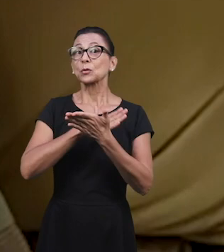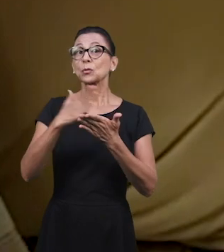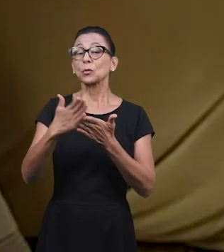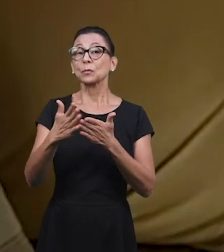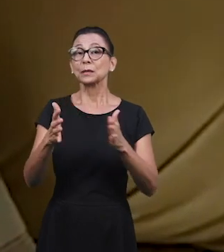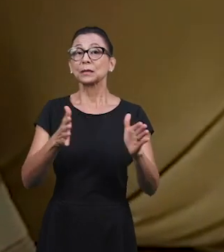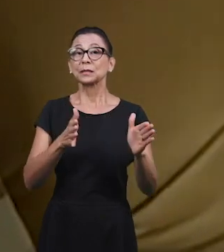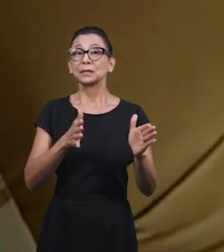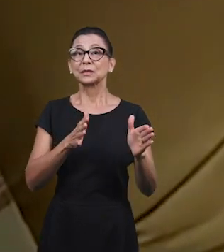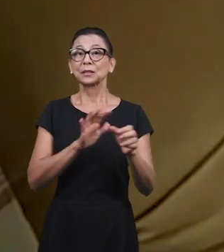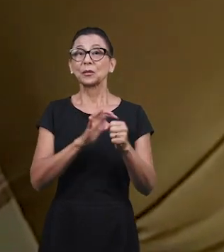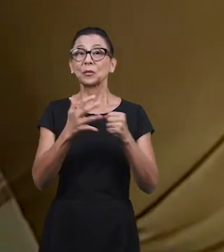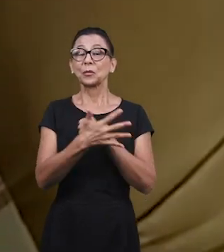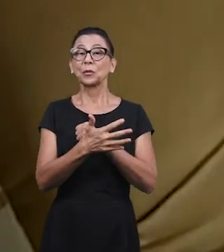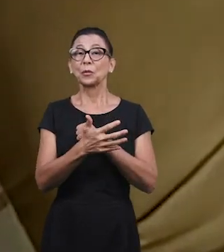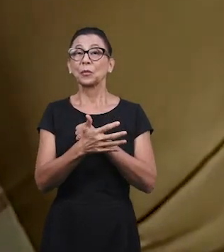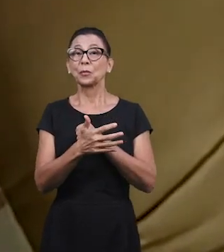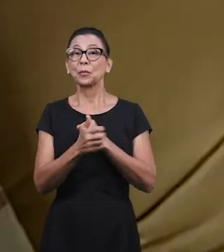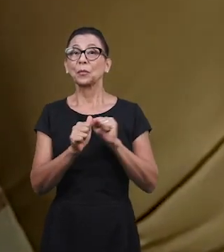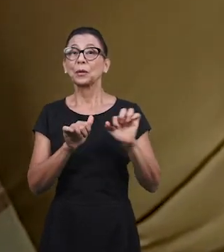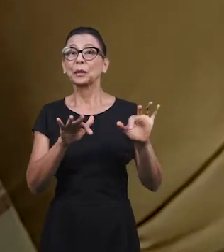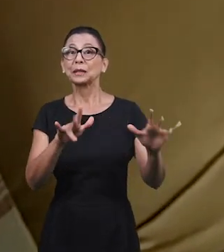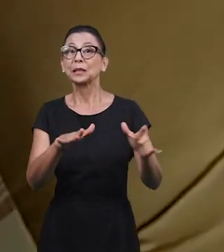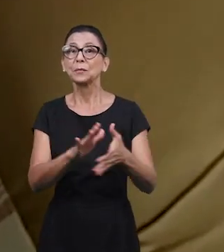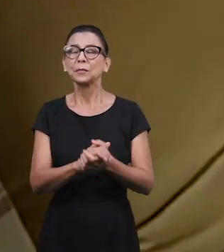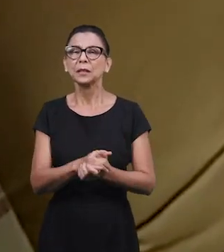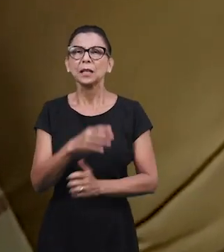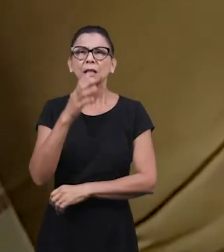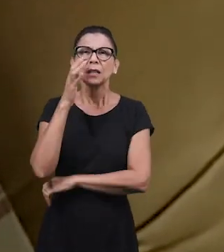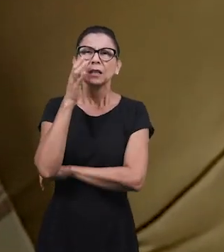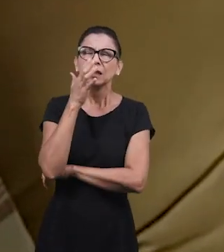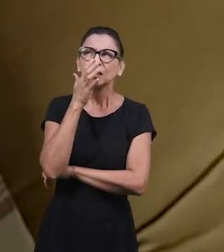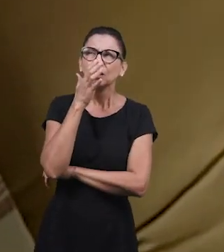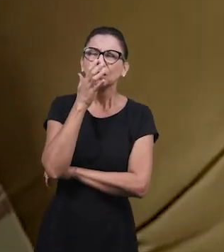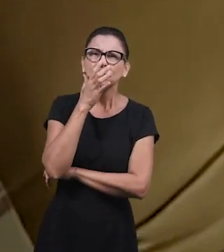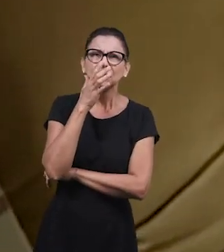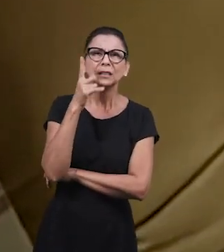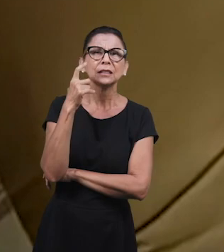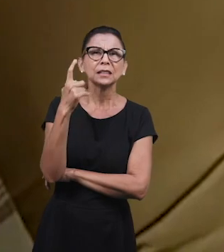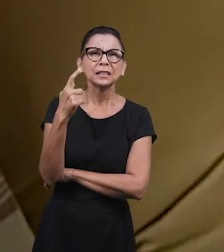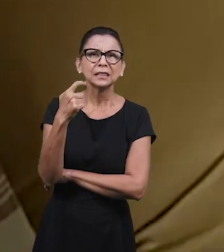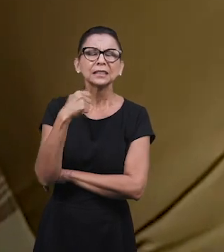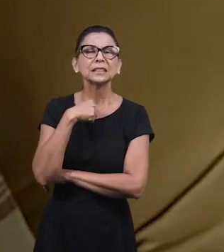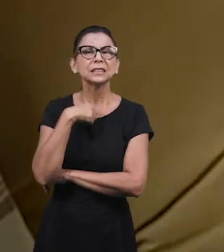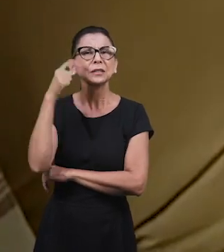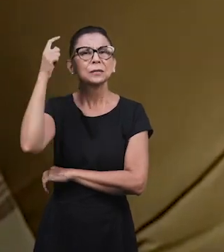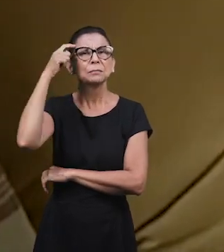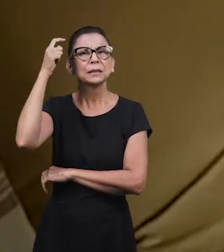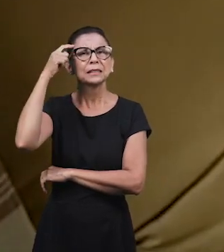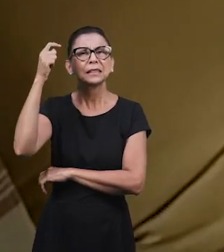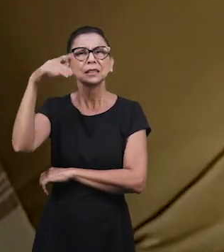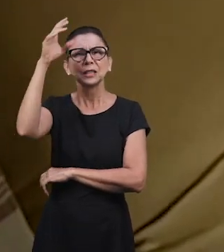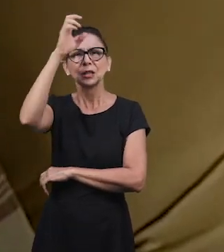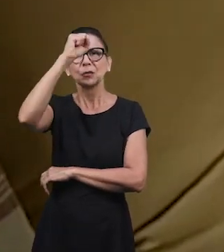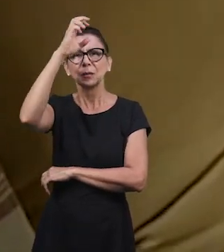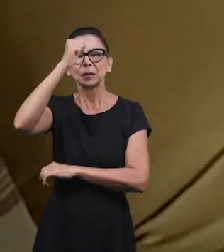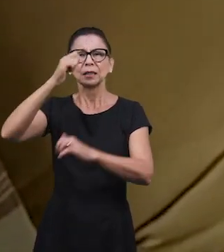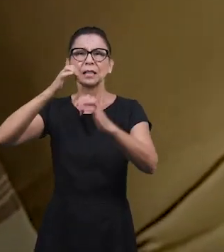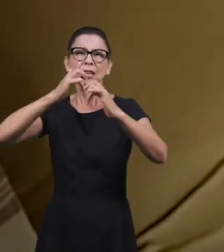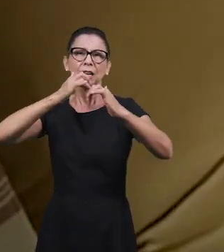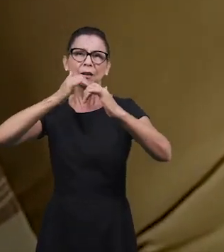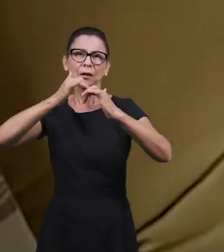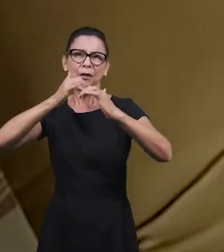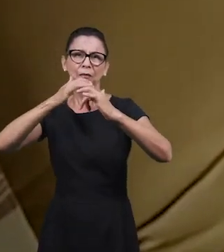pandémie, j'ai vu les premières études de volet Parfaite louange. Je trouvais très intéressant. J'ai décidé d'apprendre à jouer la flûte et